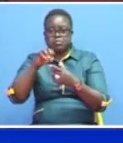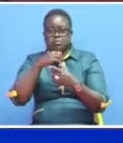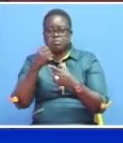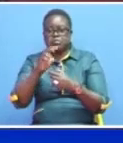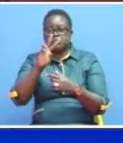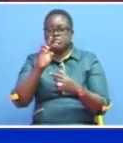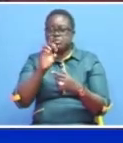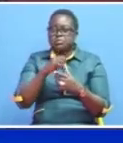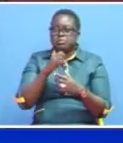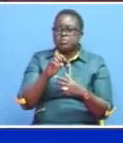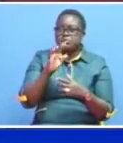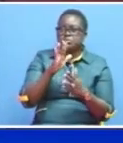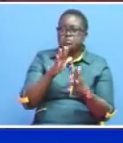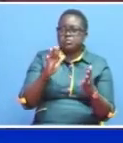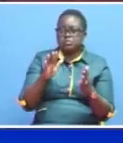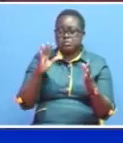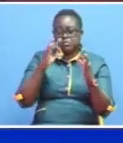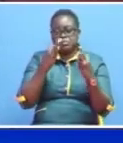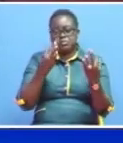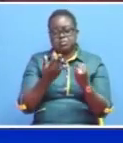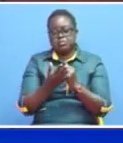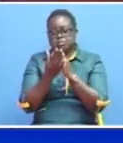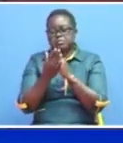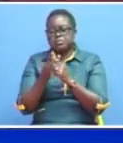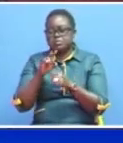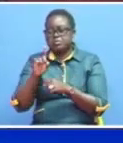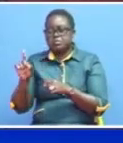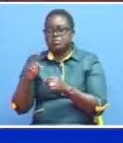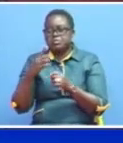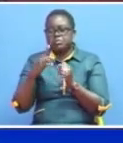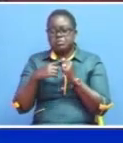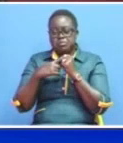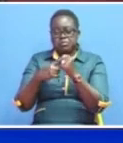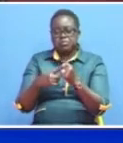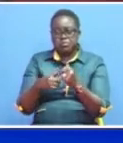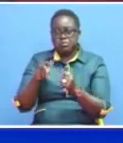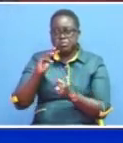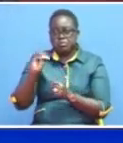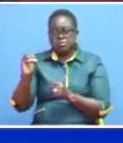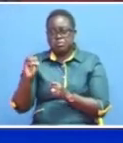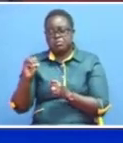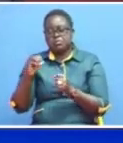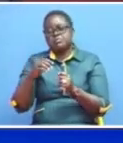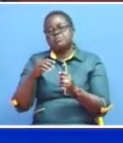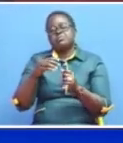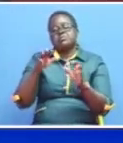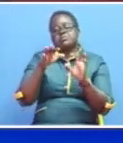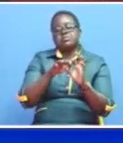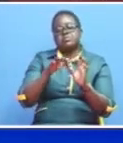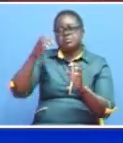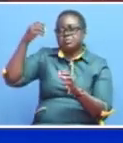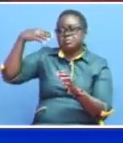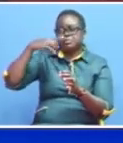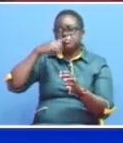that ya buku tethesia alame pakubi within meter maana thandatu radius kumakwata niyana stima nige enda